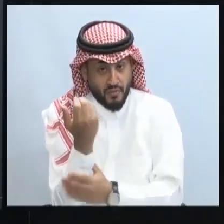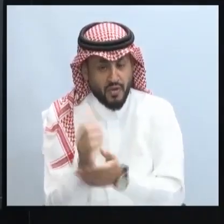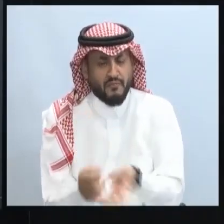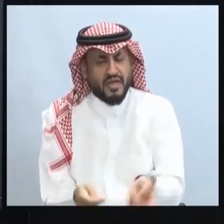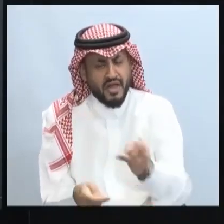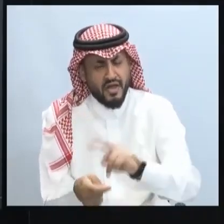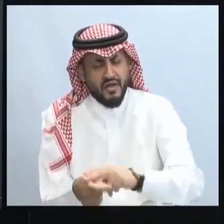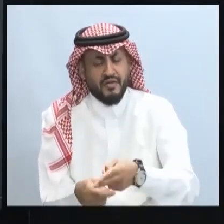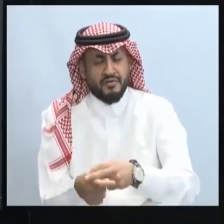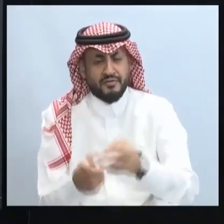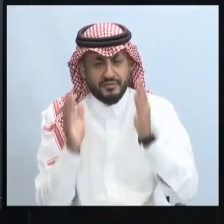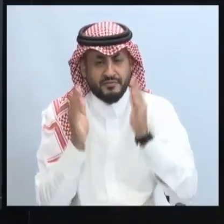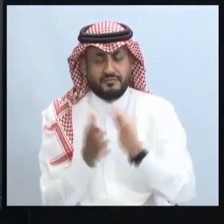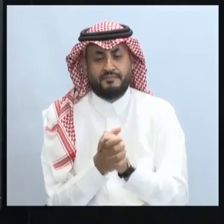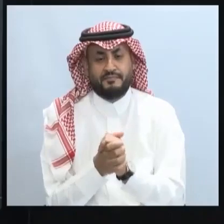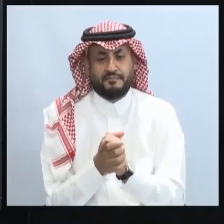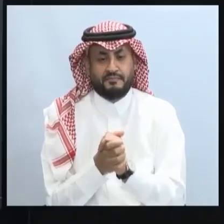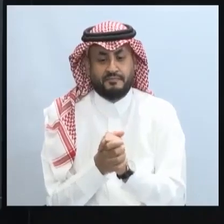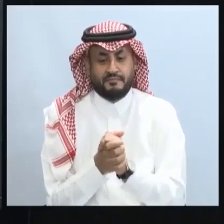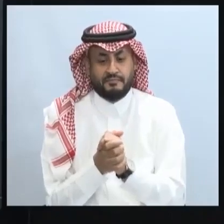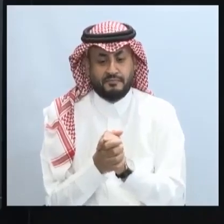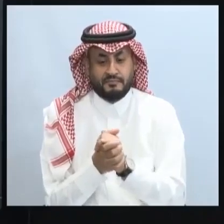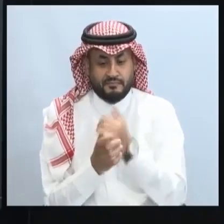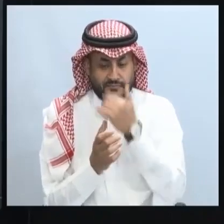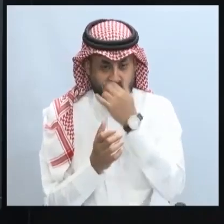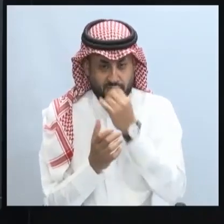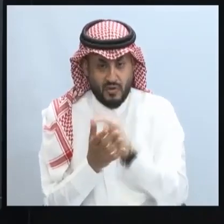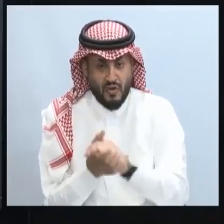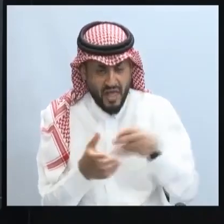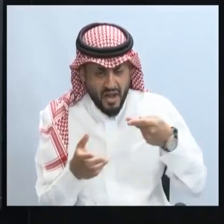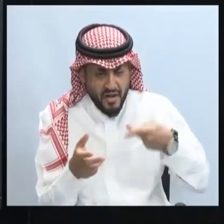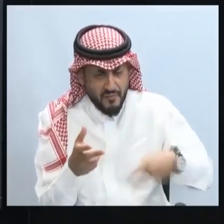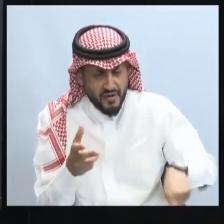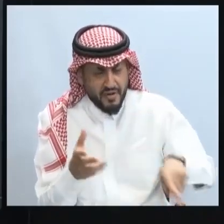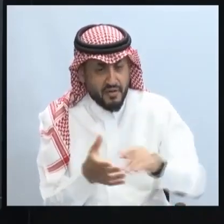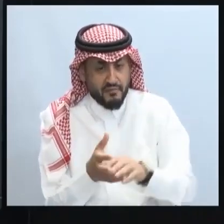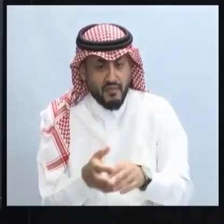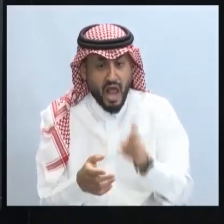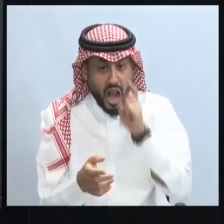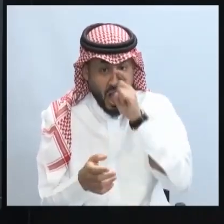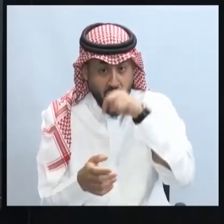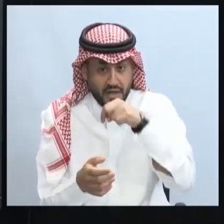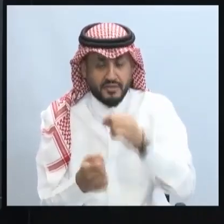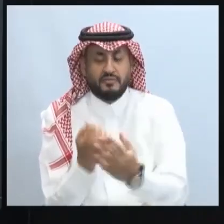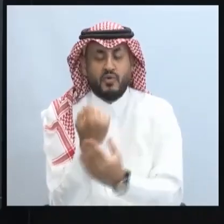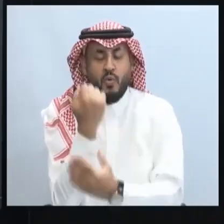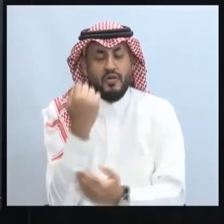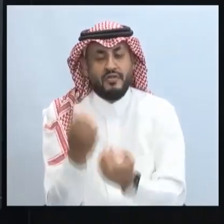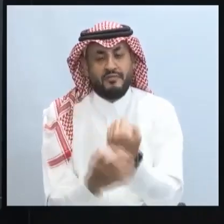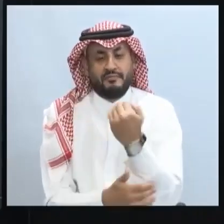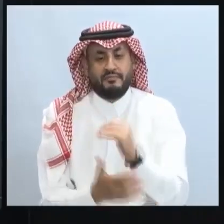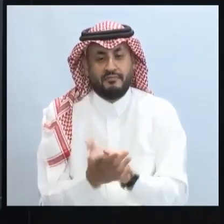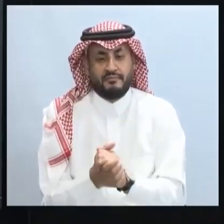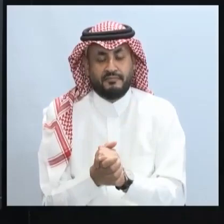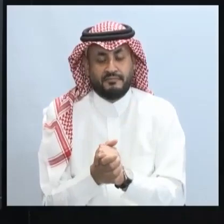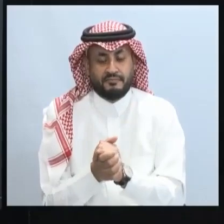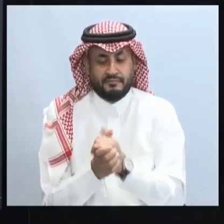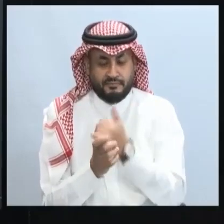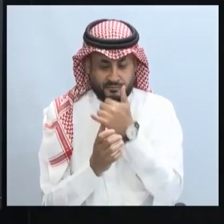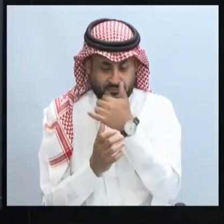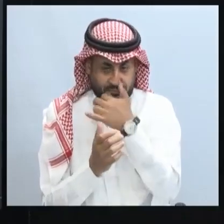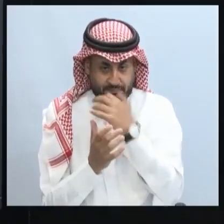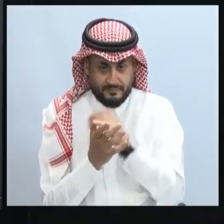اتوضا وانا على طهاره ولكن اذا كنت محدثا فواجب علي ان اتوضا اذا اتوضا